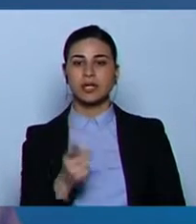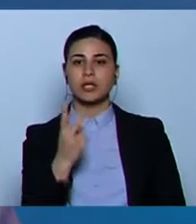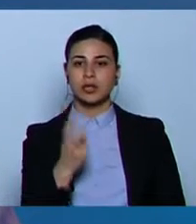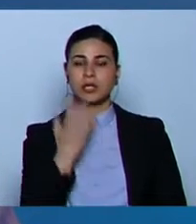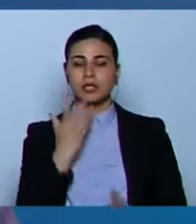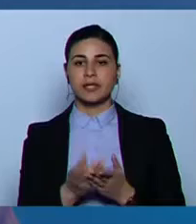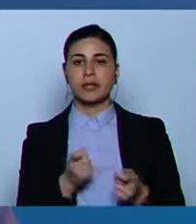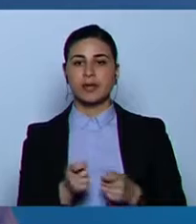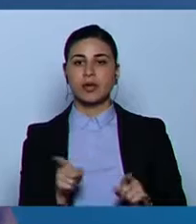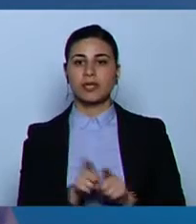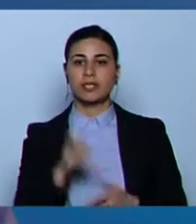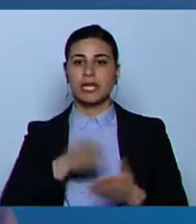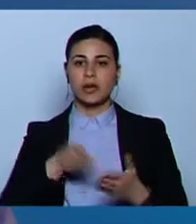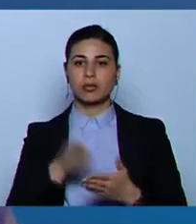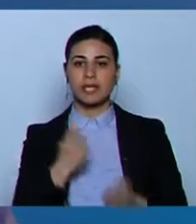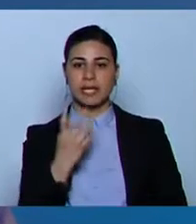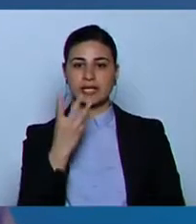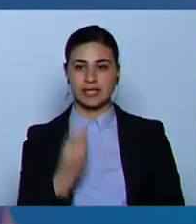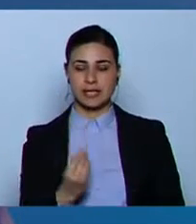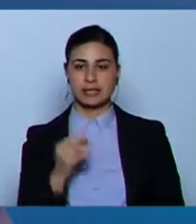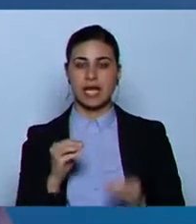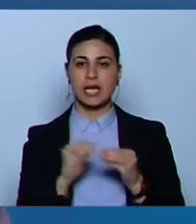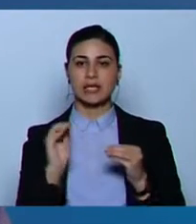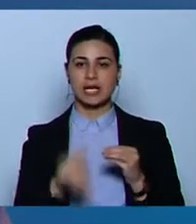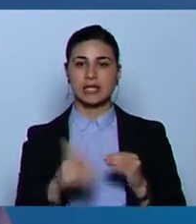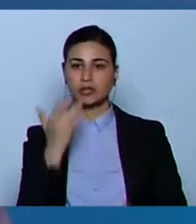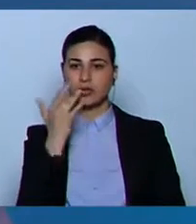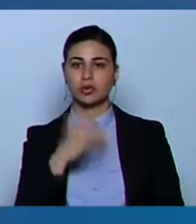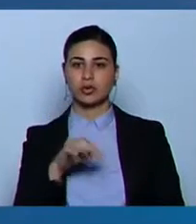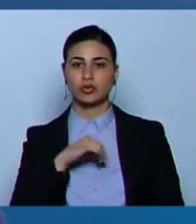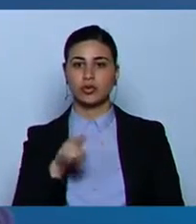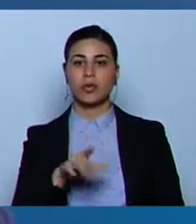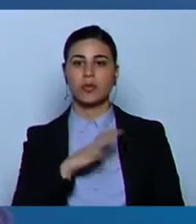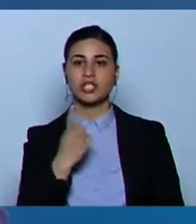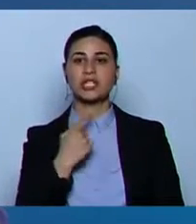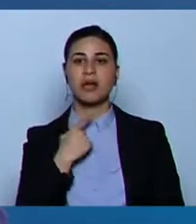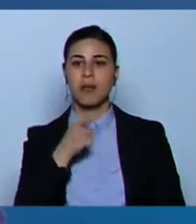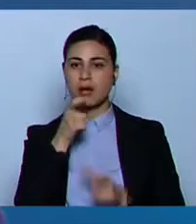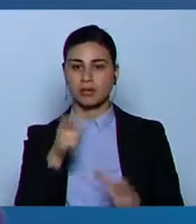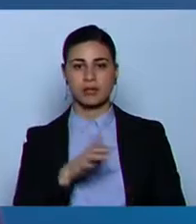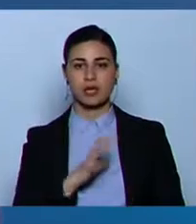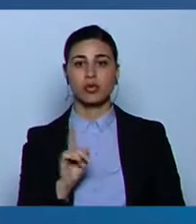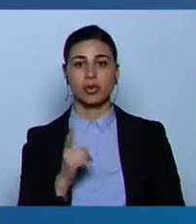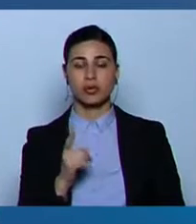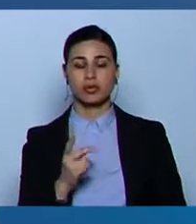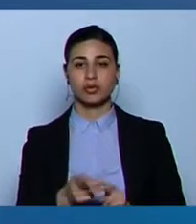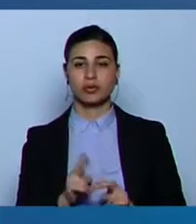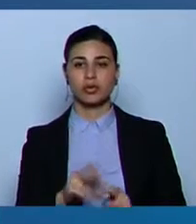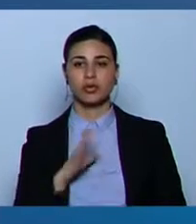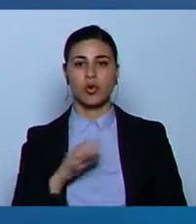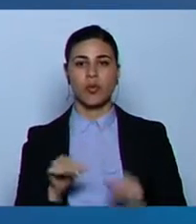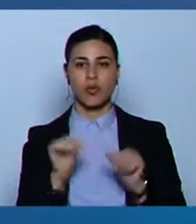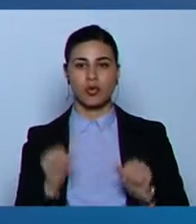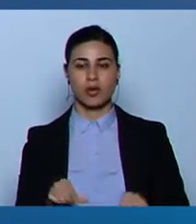1200 თვითმართველობა ისე გაუქმდა ერთ დღეს 10000-მდე პოლიტიკოსი იყო მაშინ რომ ერთი ხმა არავის არ ამოუღია. რატომ? იმიტომ რომ ფორმალური.